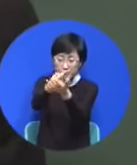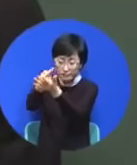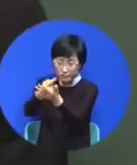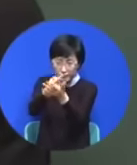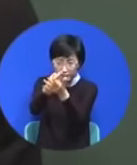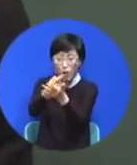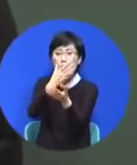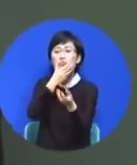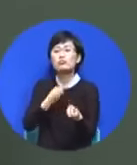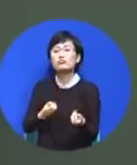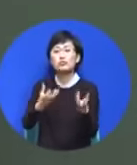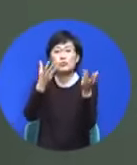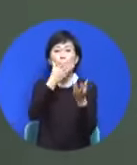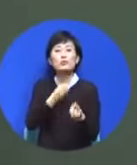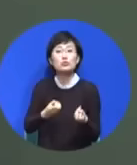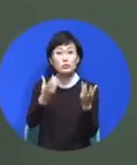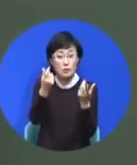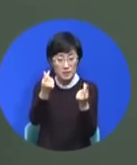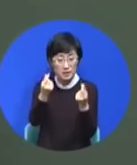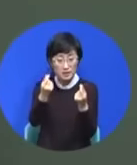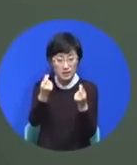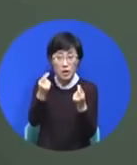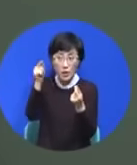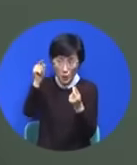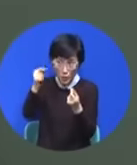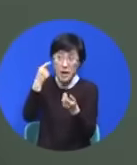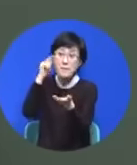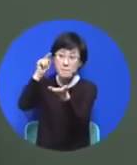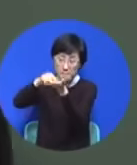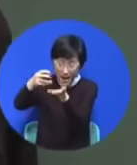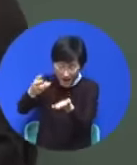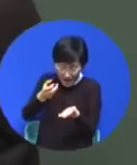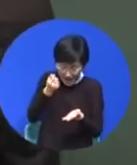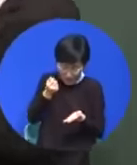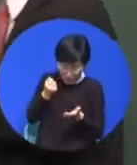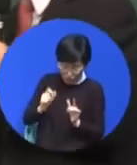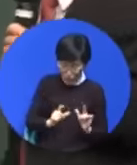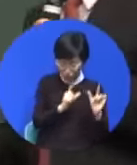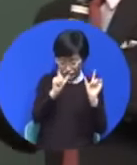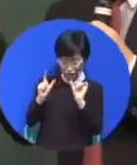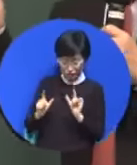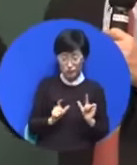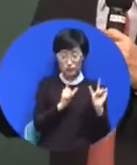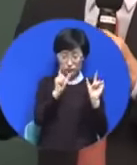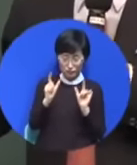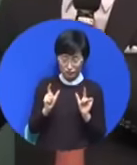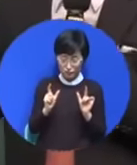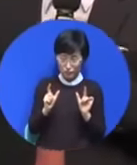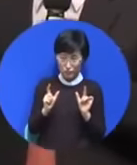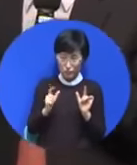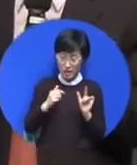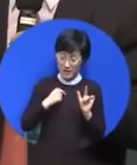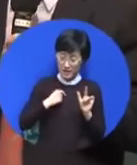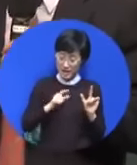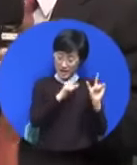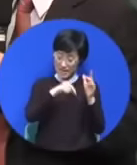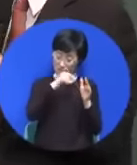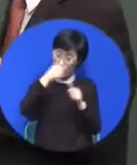역사나 자 우리가 이걸 찾아 누릴 때 하나님의 역사는 성취되기 시작하는